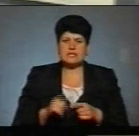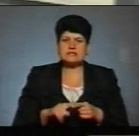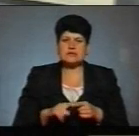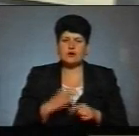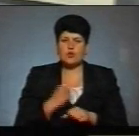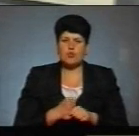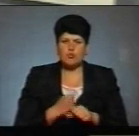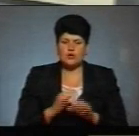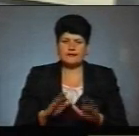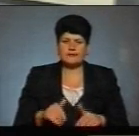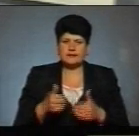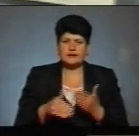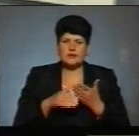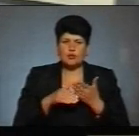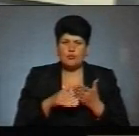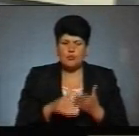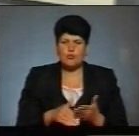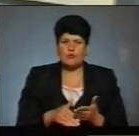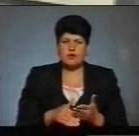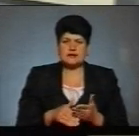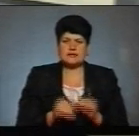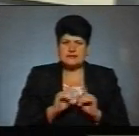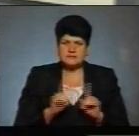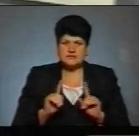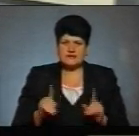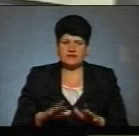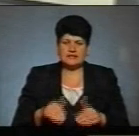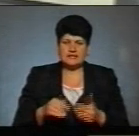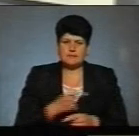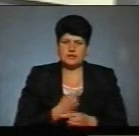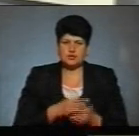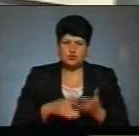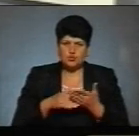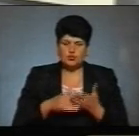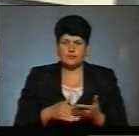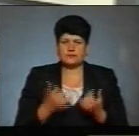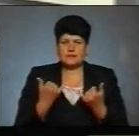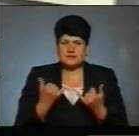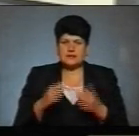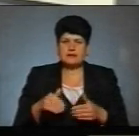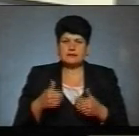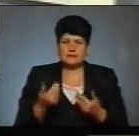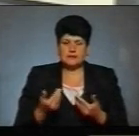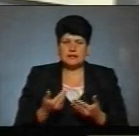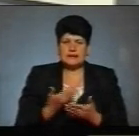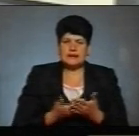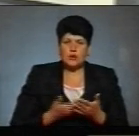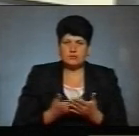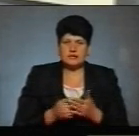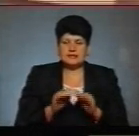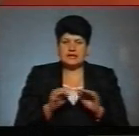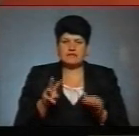робота надання допомоги, якраз специфіка надання медичної допомоги. Ми зараз десь дали рекомендацію на рівні МОЗу